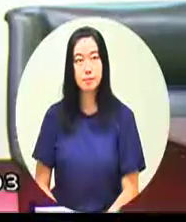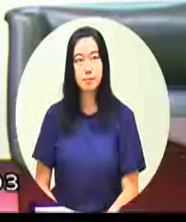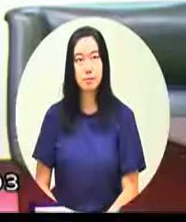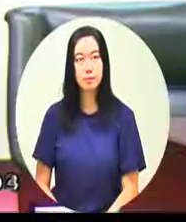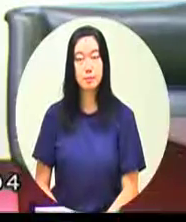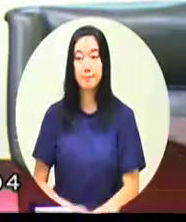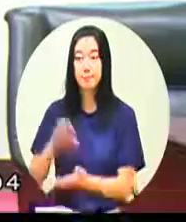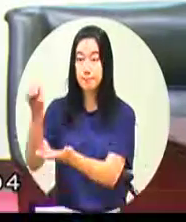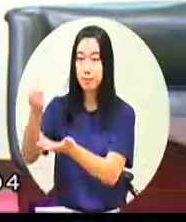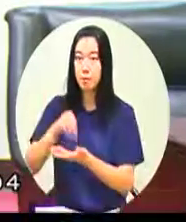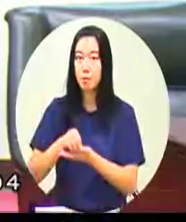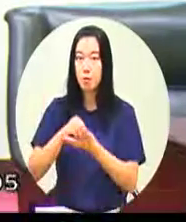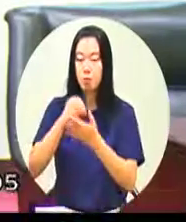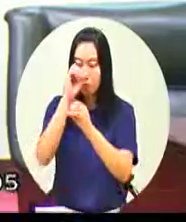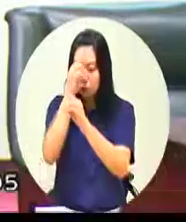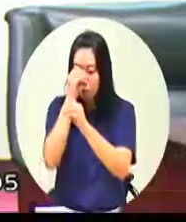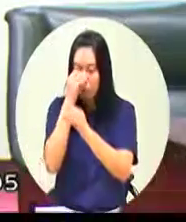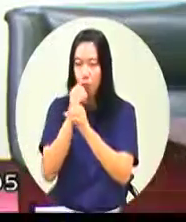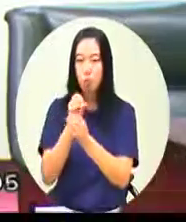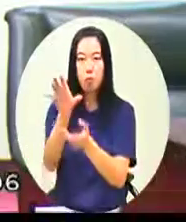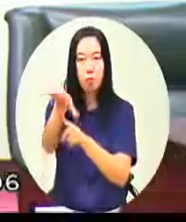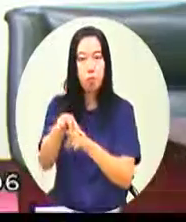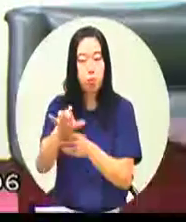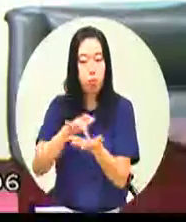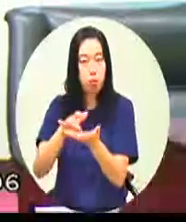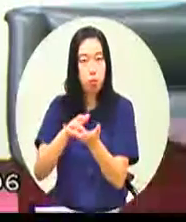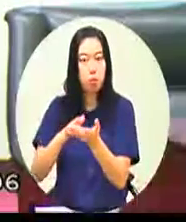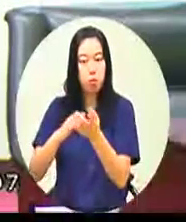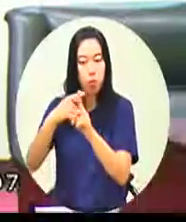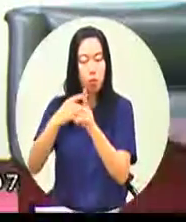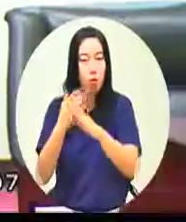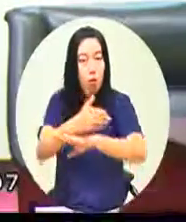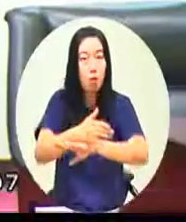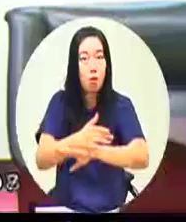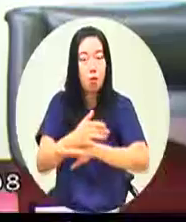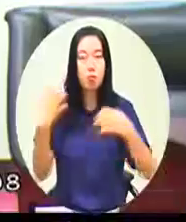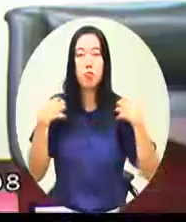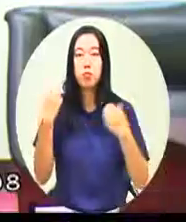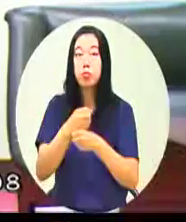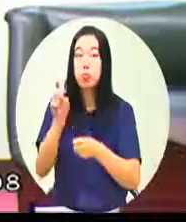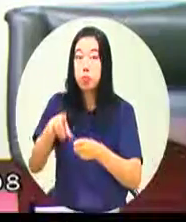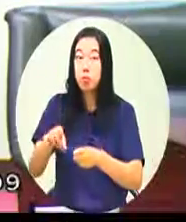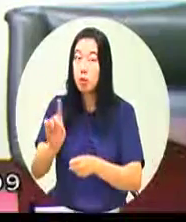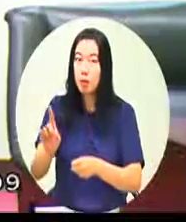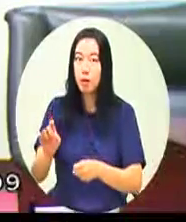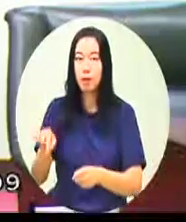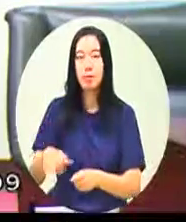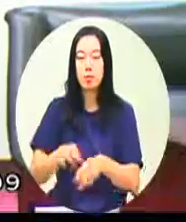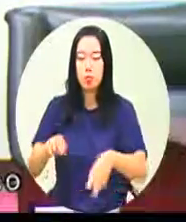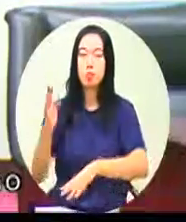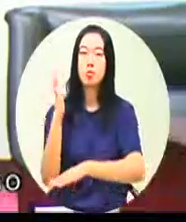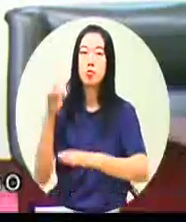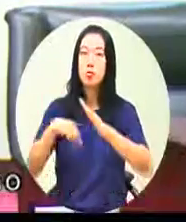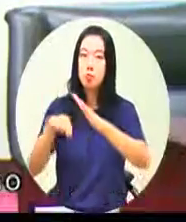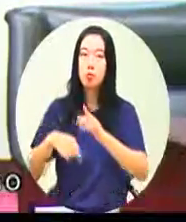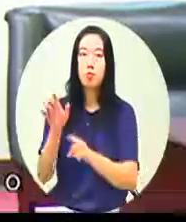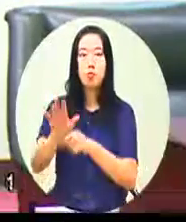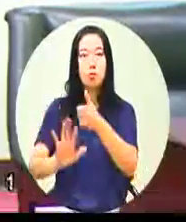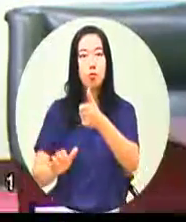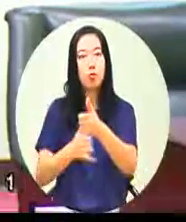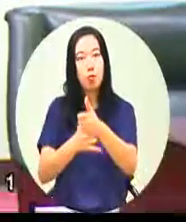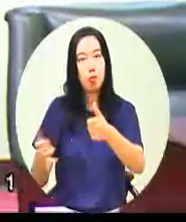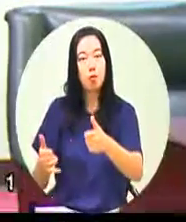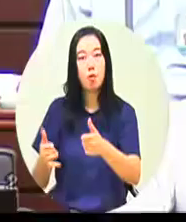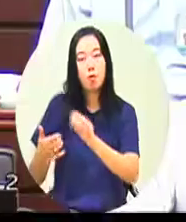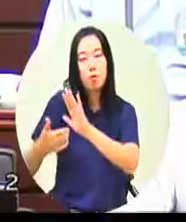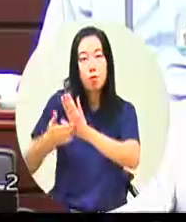个农药有超标，这个是单位是哪个单位在檢驗？ 我们行政农委会的黄检局。 农委会的哪个单位？ 但